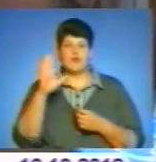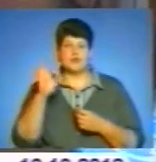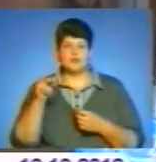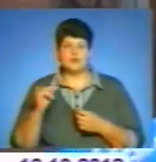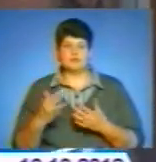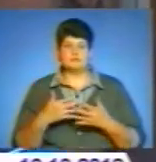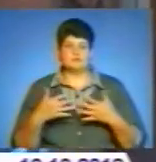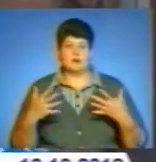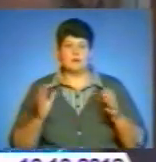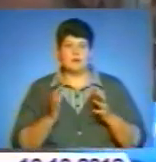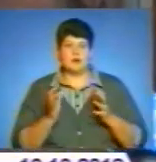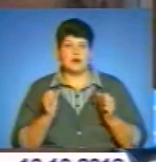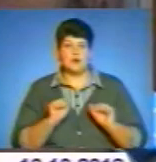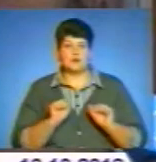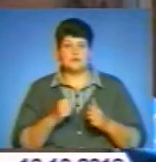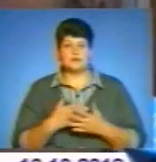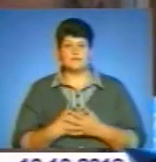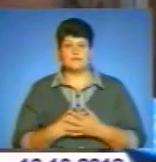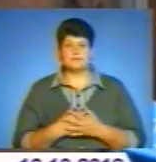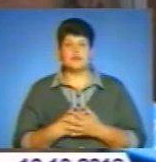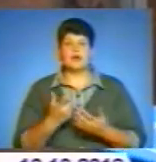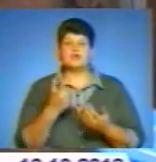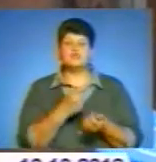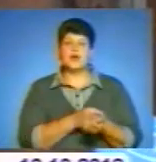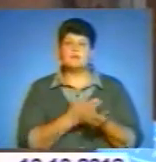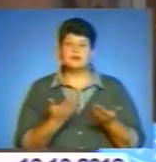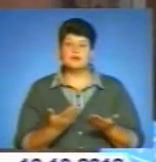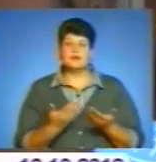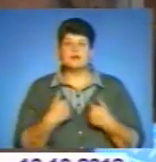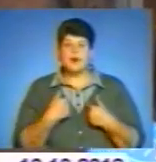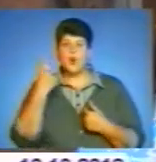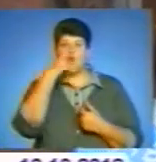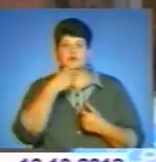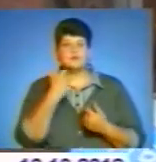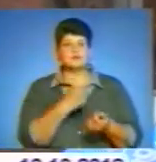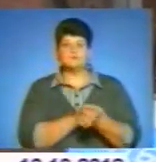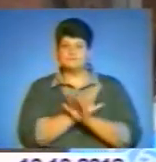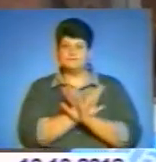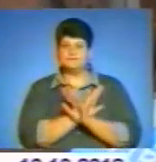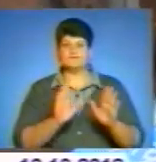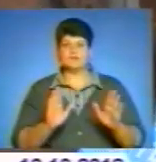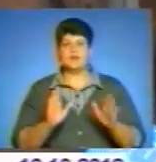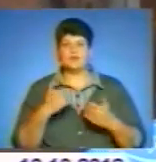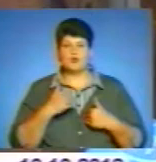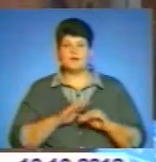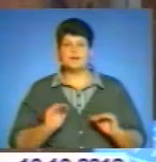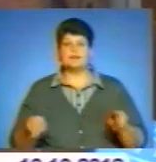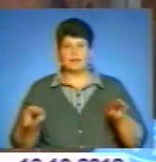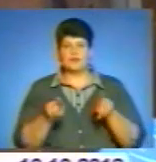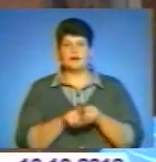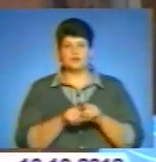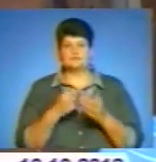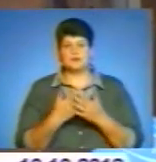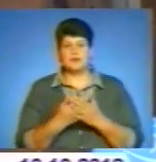запобігаєте захворіти? А так стараюся, ну, побільше вітаміни їсти, яблука, овочі. Отак зберігаюся. А що до